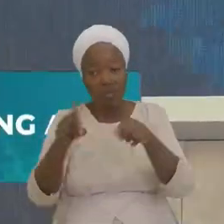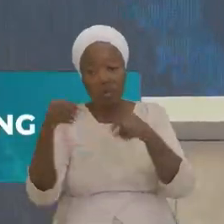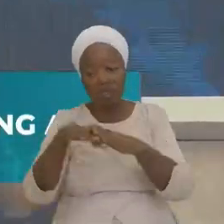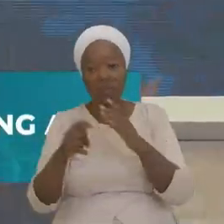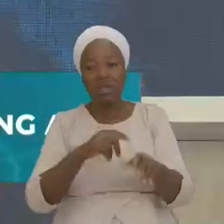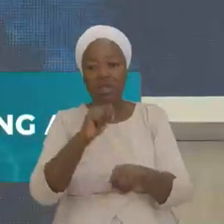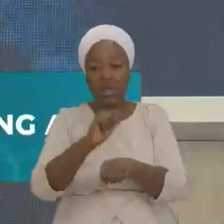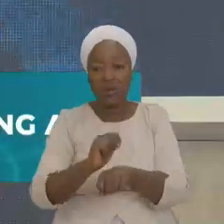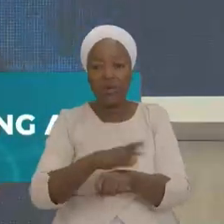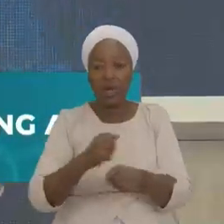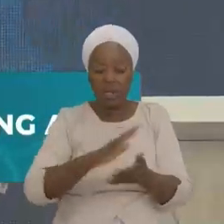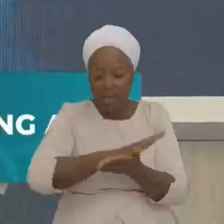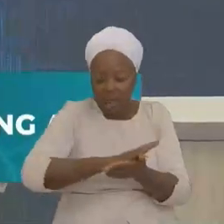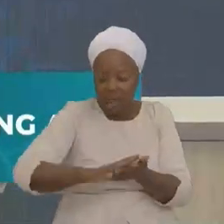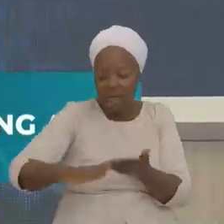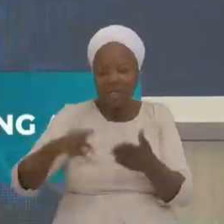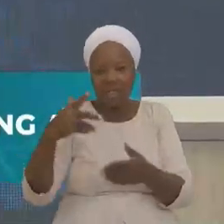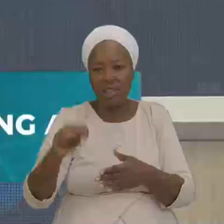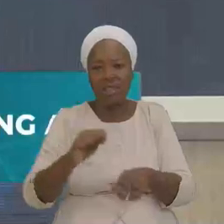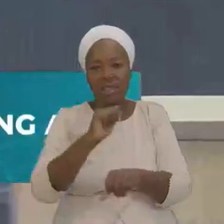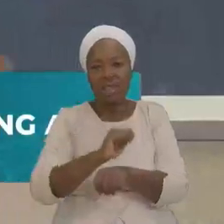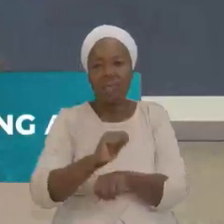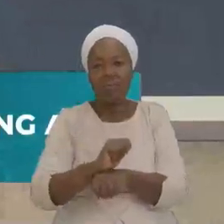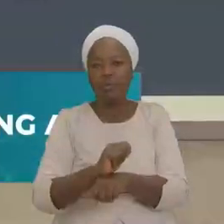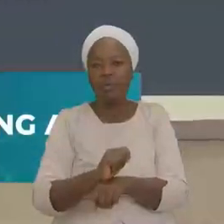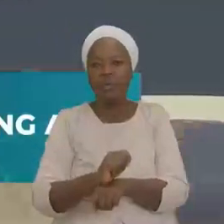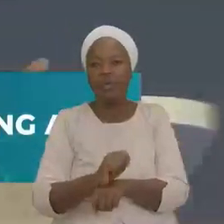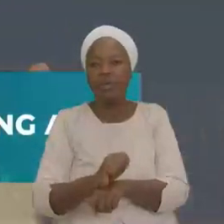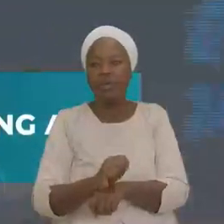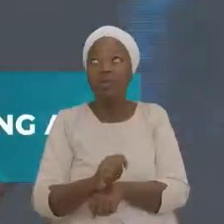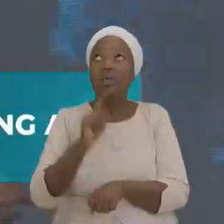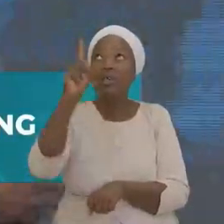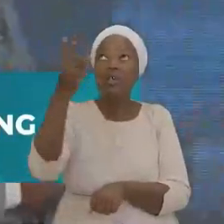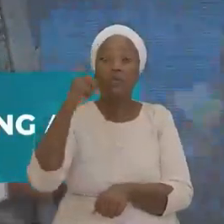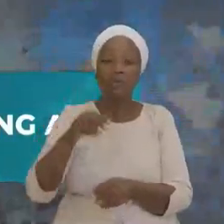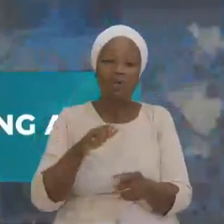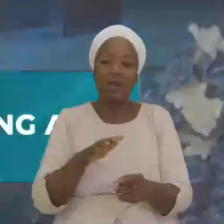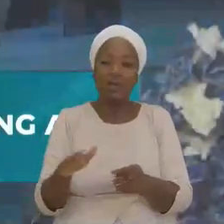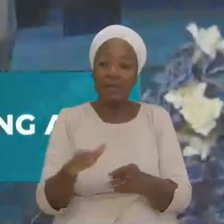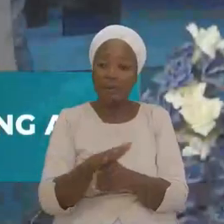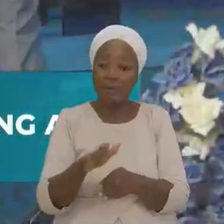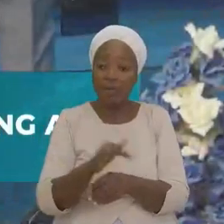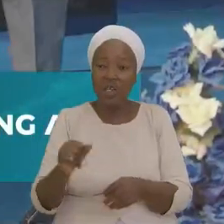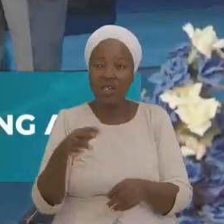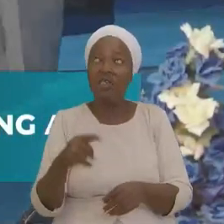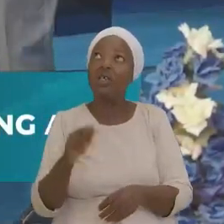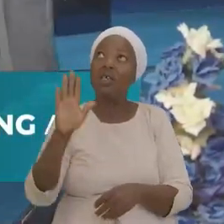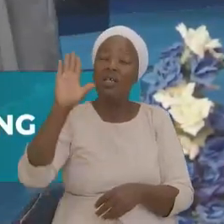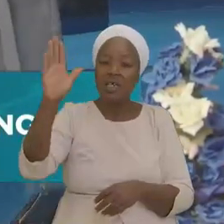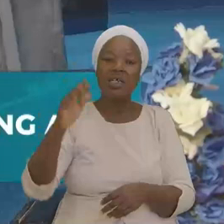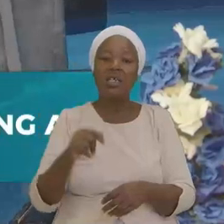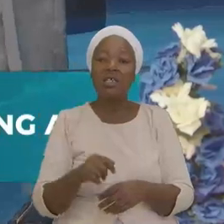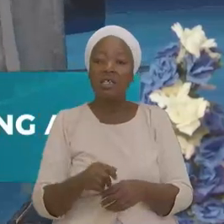Quand Jésus est allé dans le temple et il a purifié le temple, il